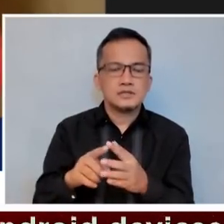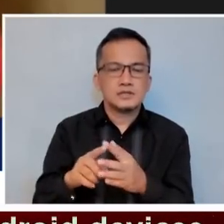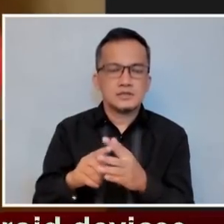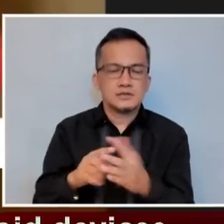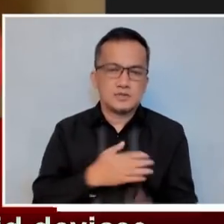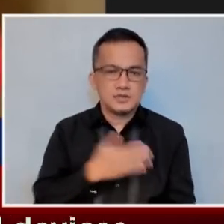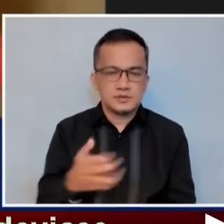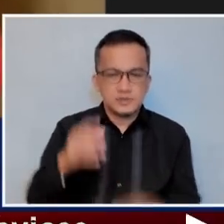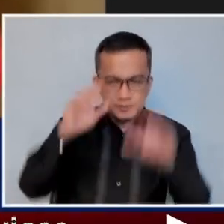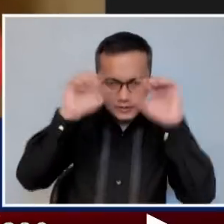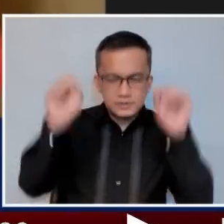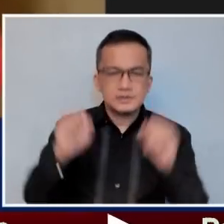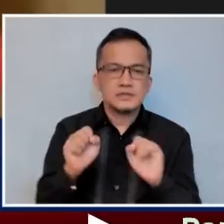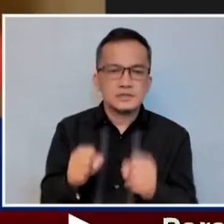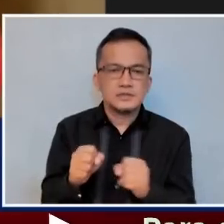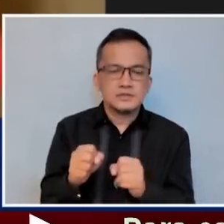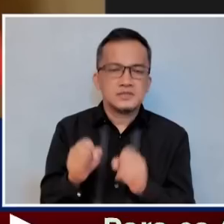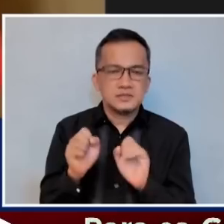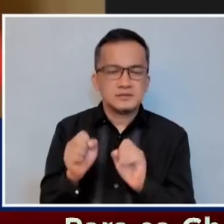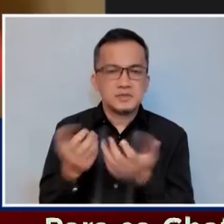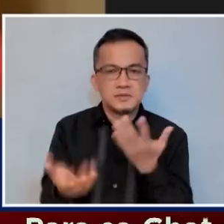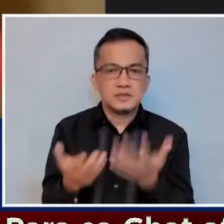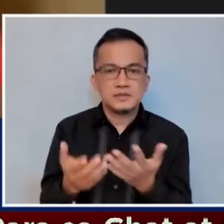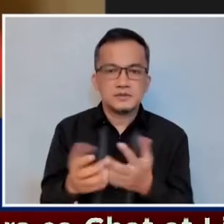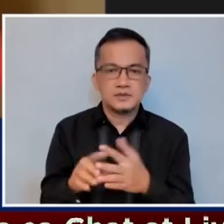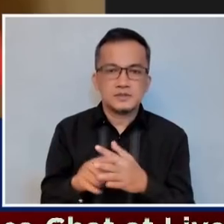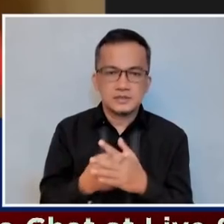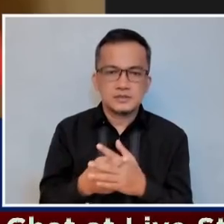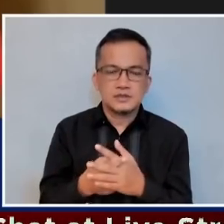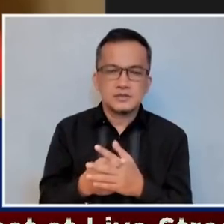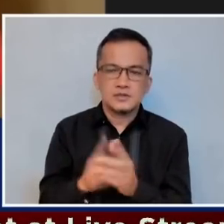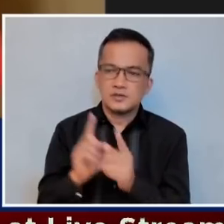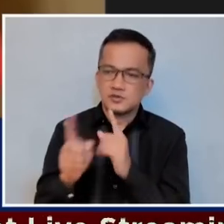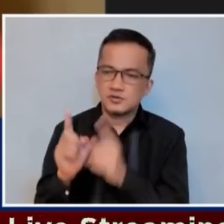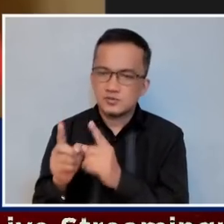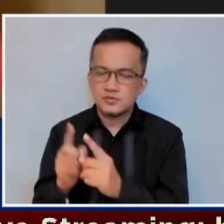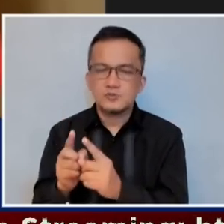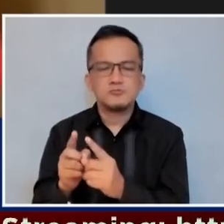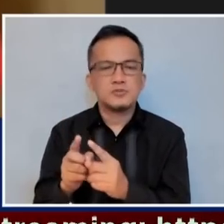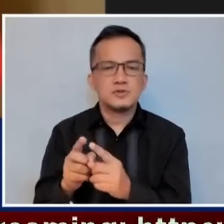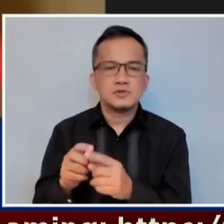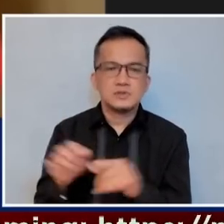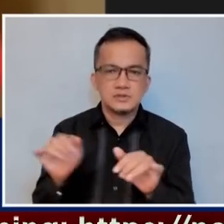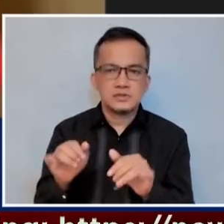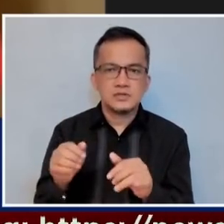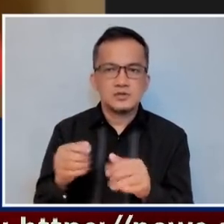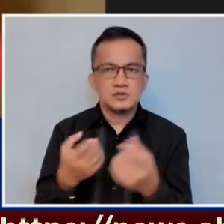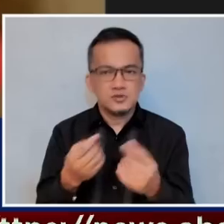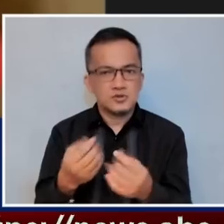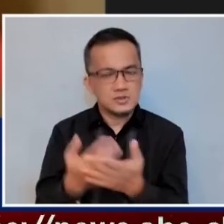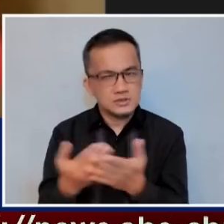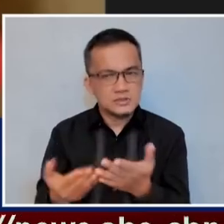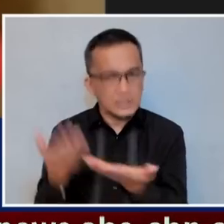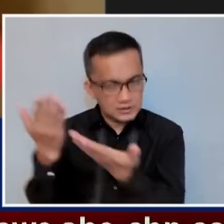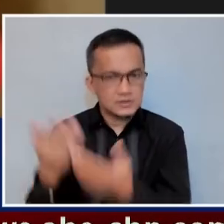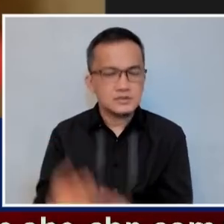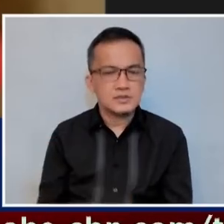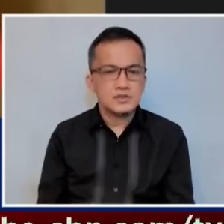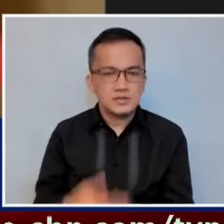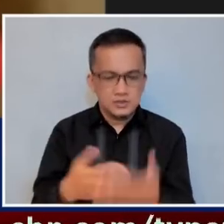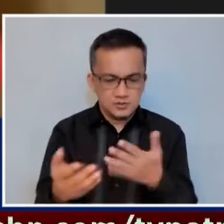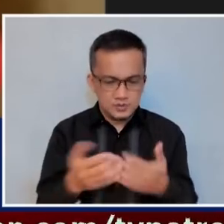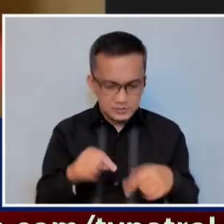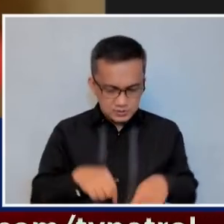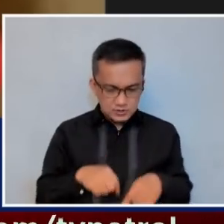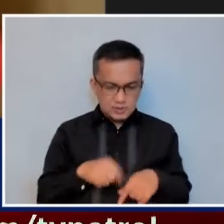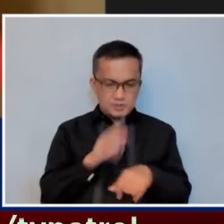somehow probably we can start a bilateral talks doing those things as well. Kasi nga kahit naman sa mga negosyo dito sa ating